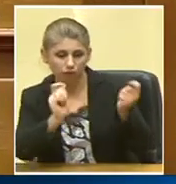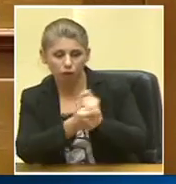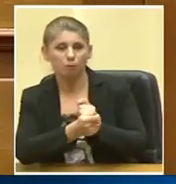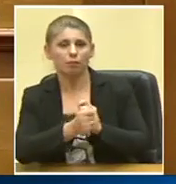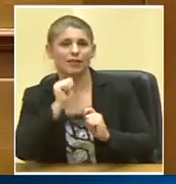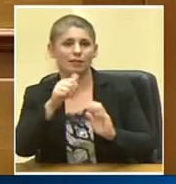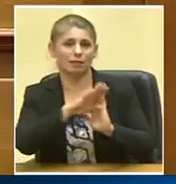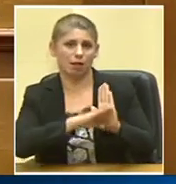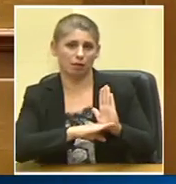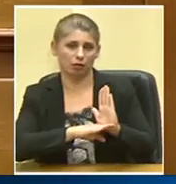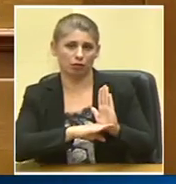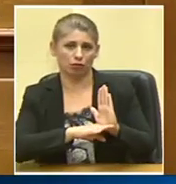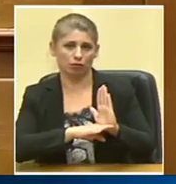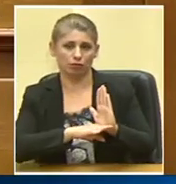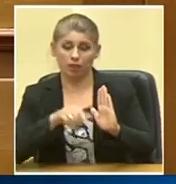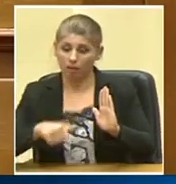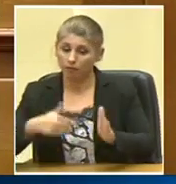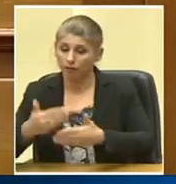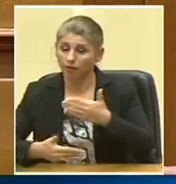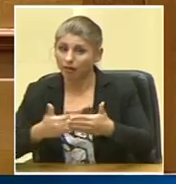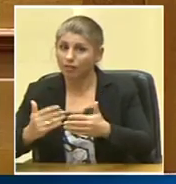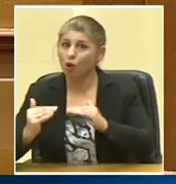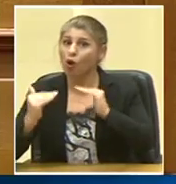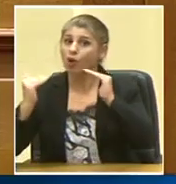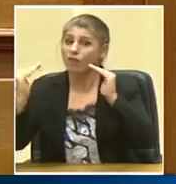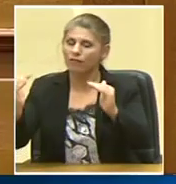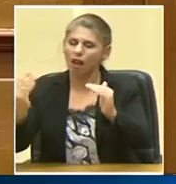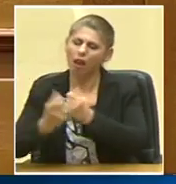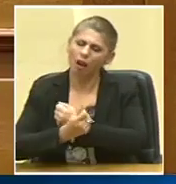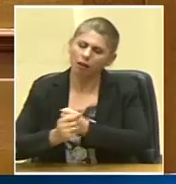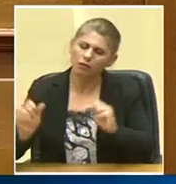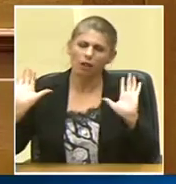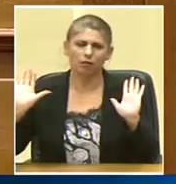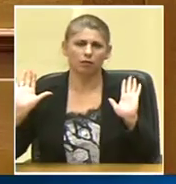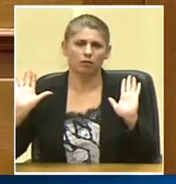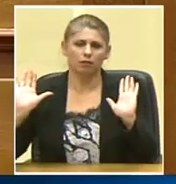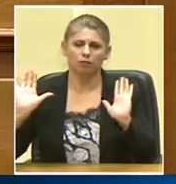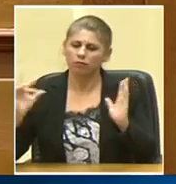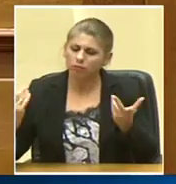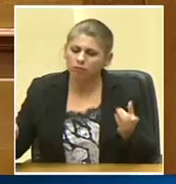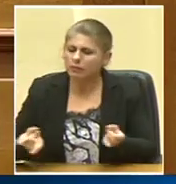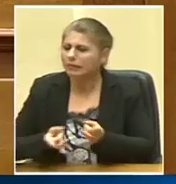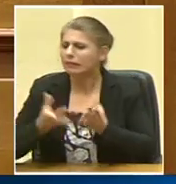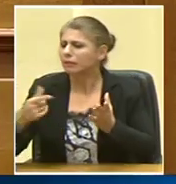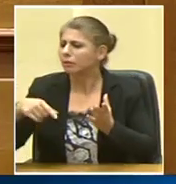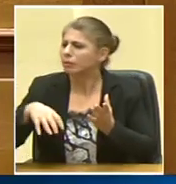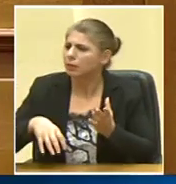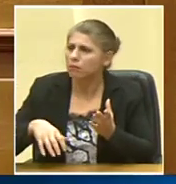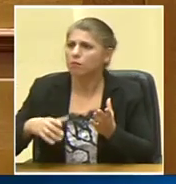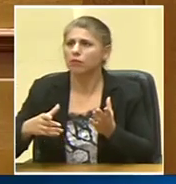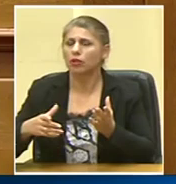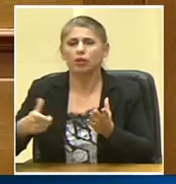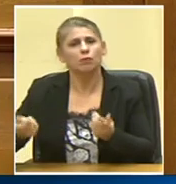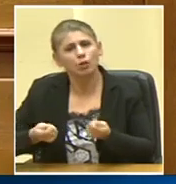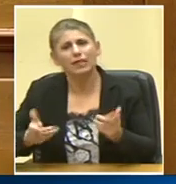Συντάγματος. Διαδικασία κορυφαία ανεξαρτήτως της εκάστοτε συγκυρίας στην οποία